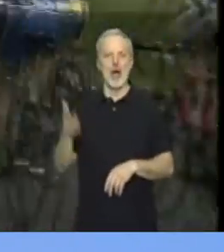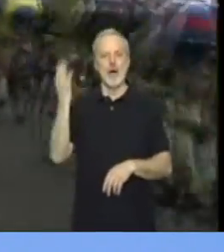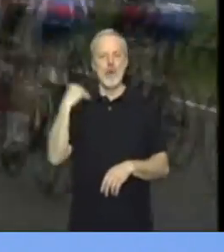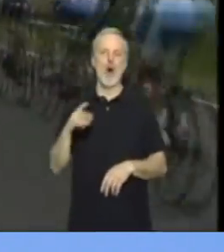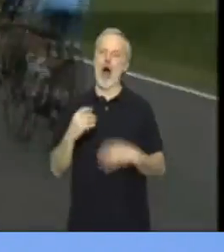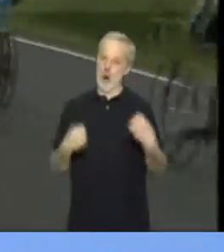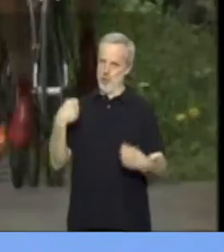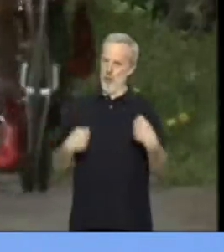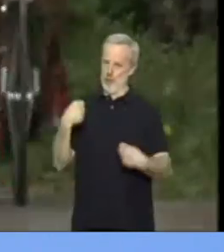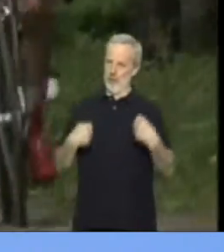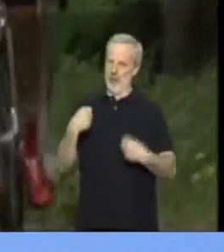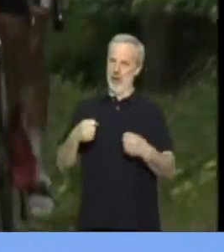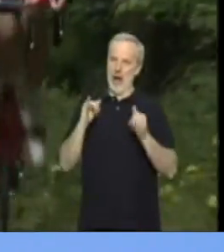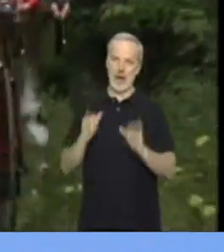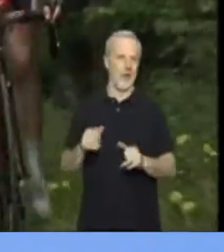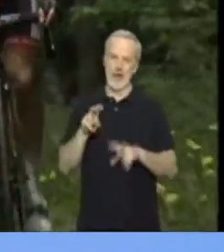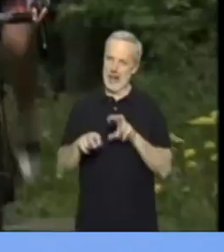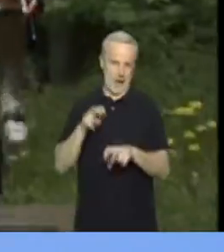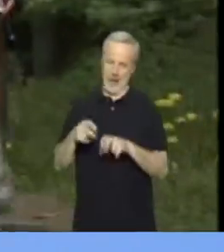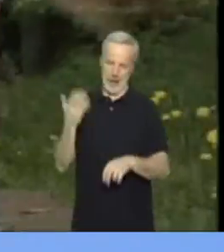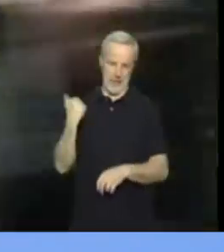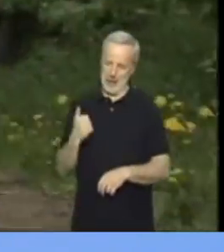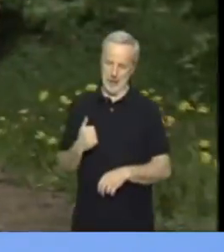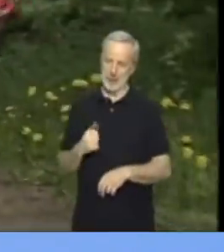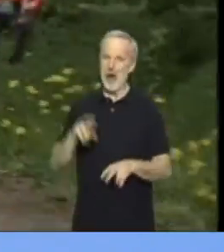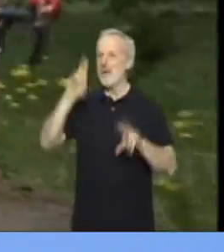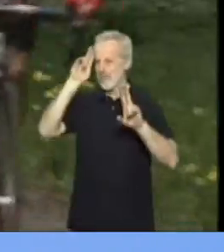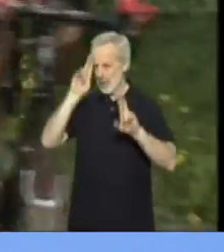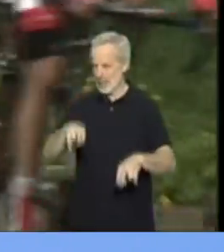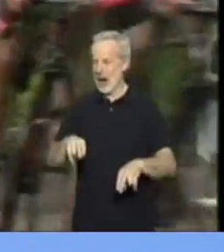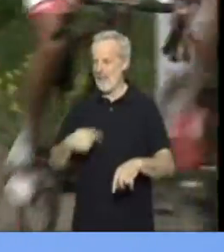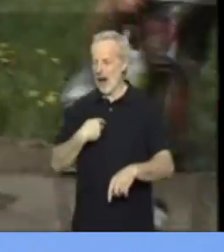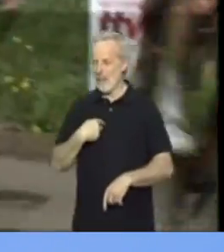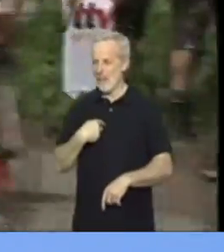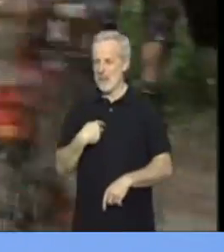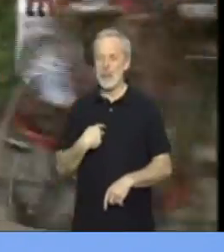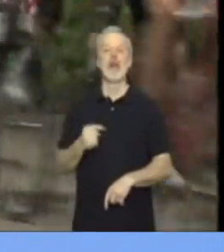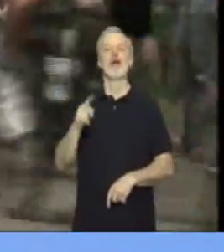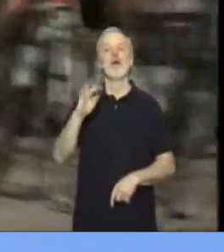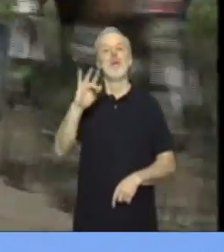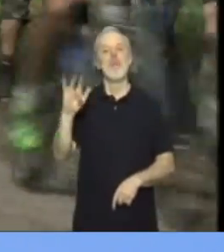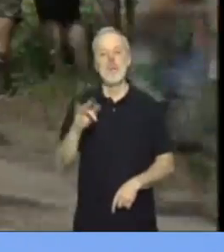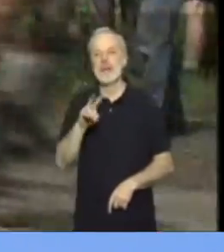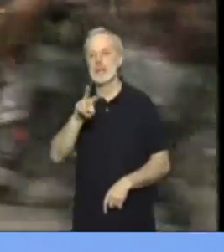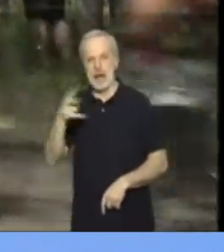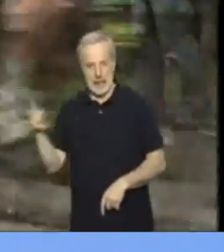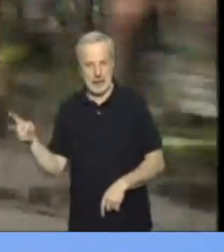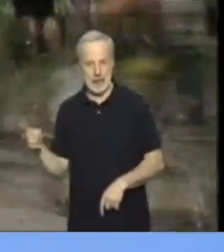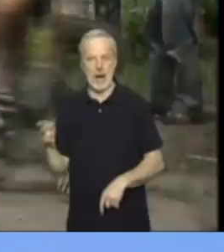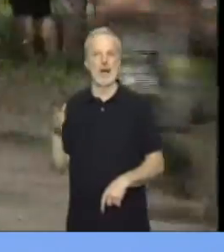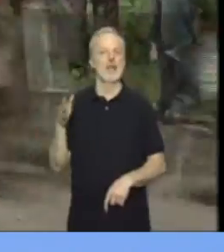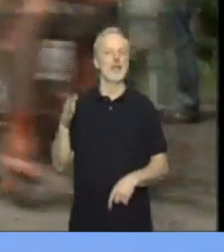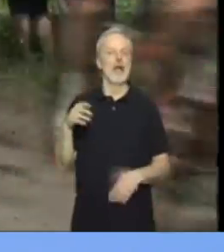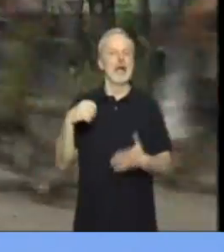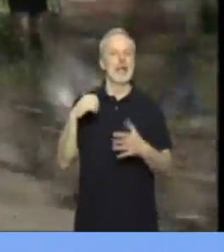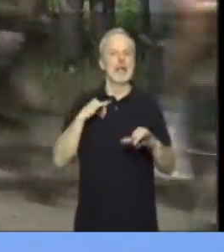jsem etapy v autě, takže nějakou představu mám. Některá místa zvláště Czech Cycling